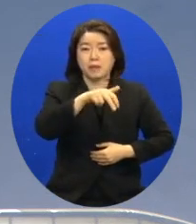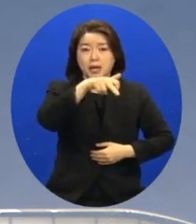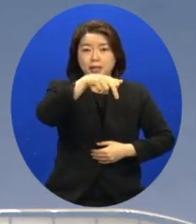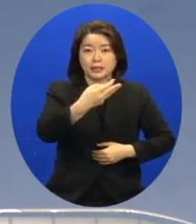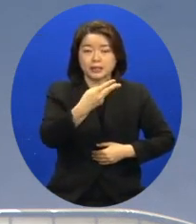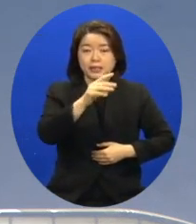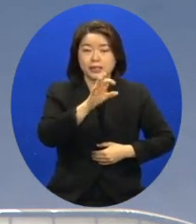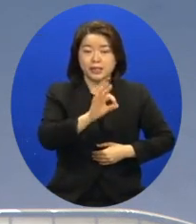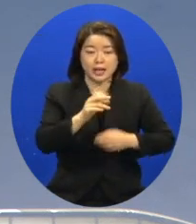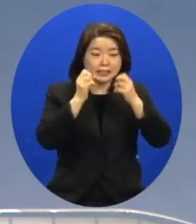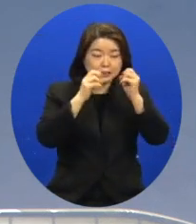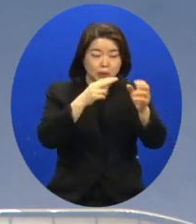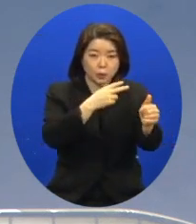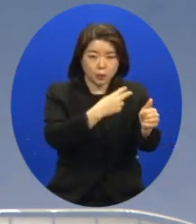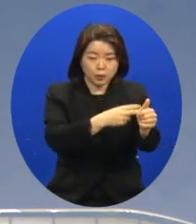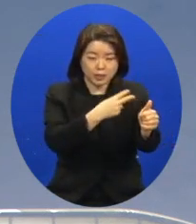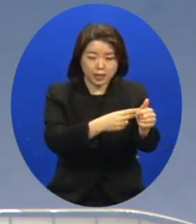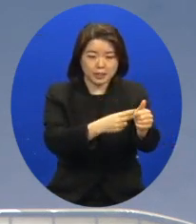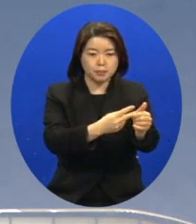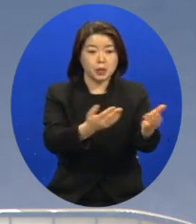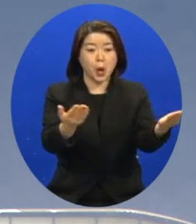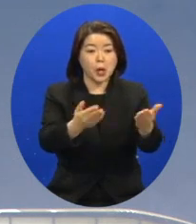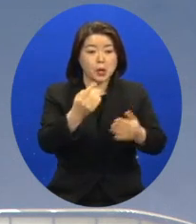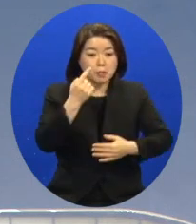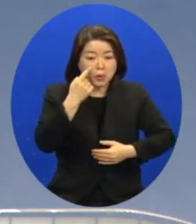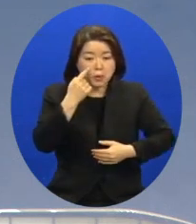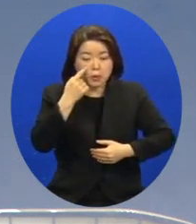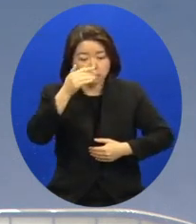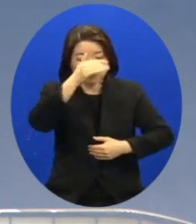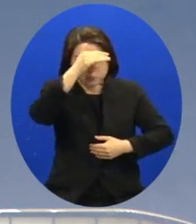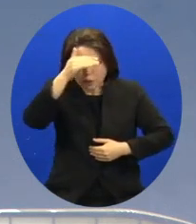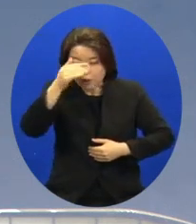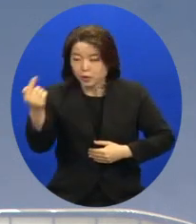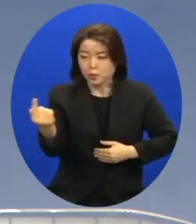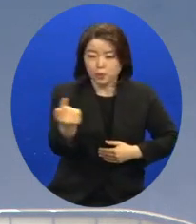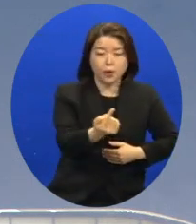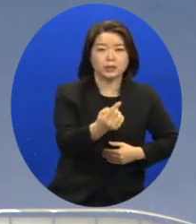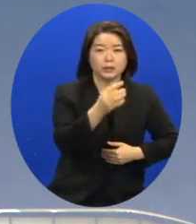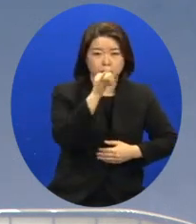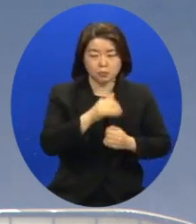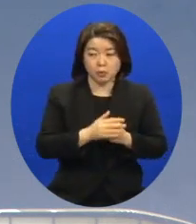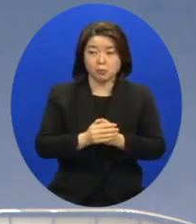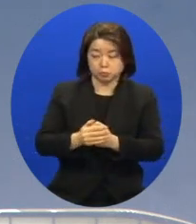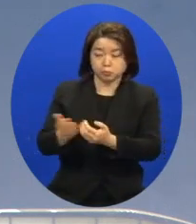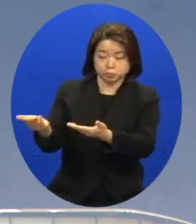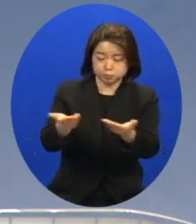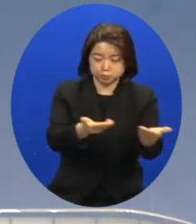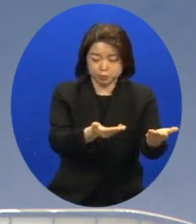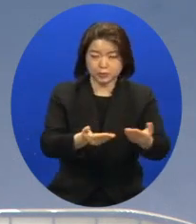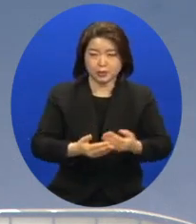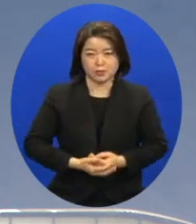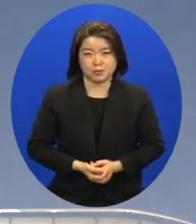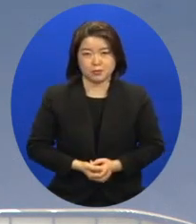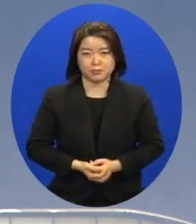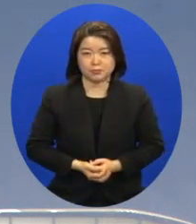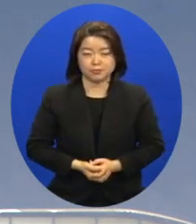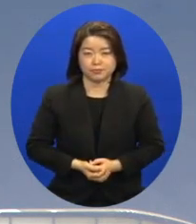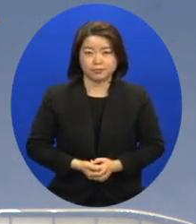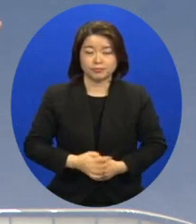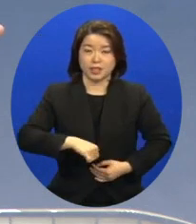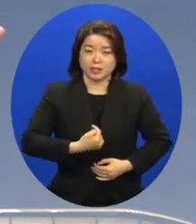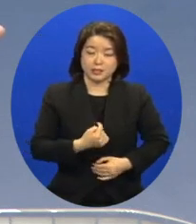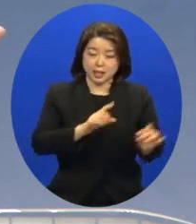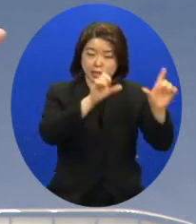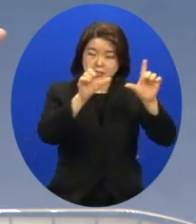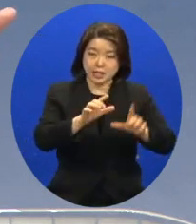들었다고 하면서 찾아오겠다고 연락이 왔습니다. 오시라고 했죠. 그리고는 자기들이